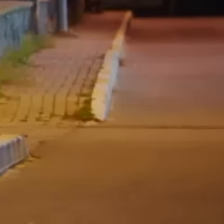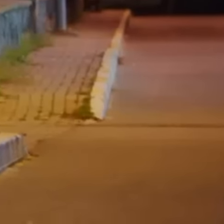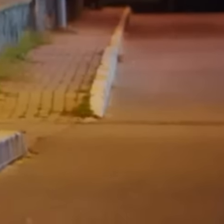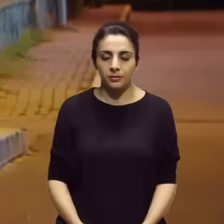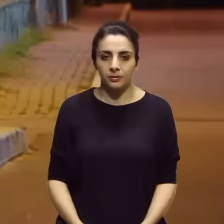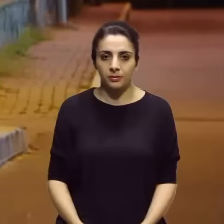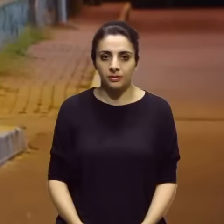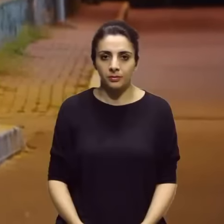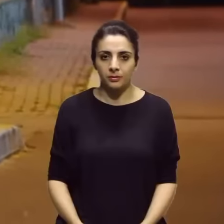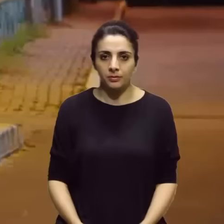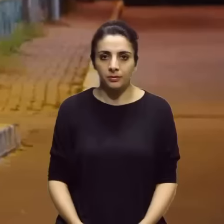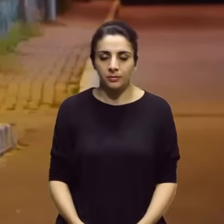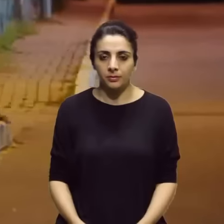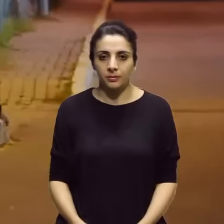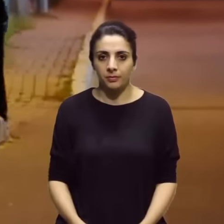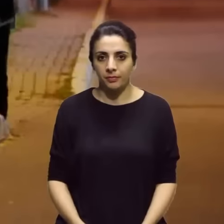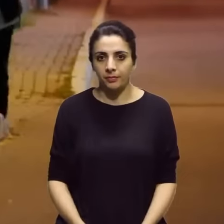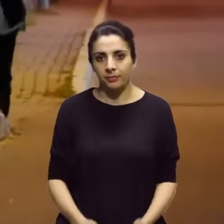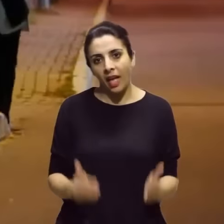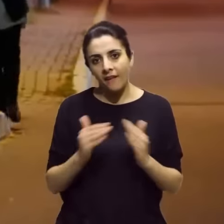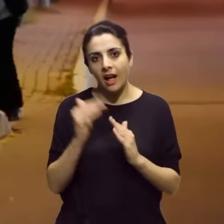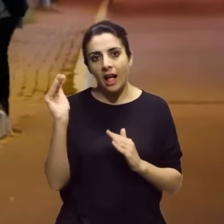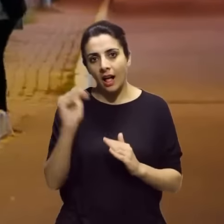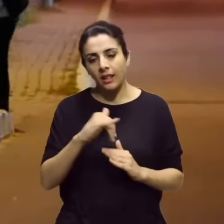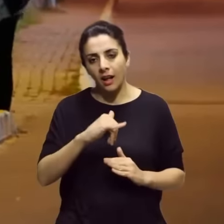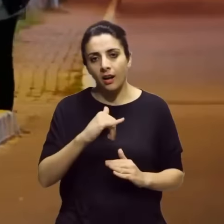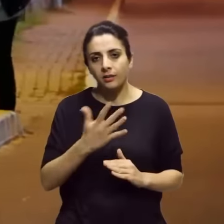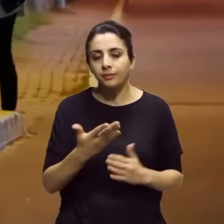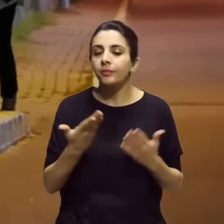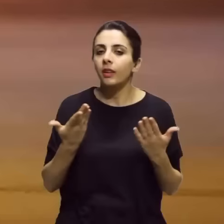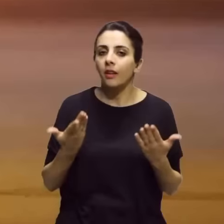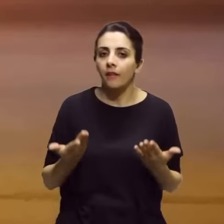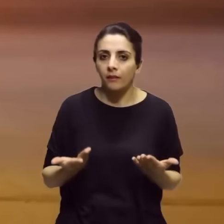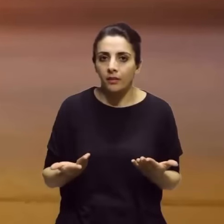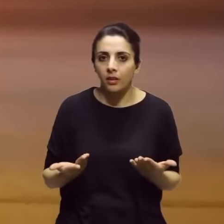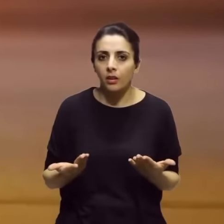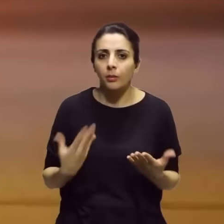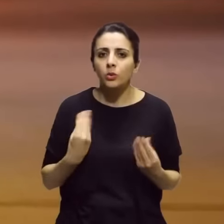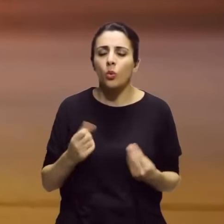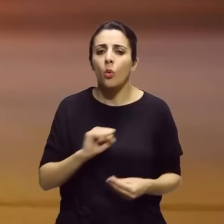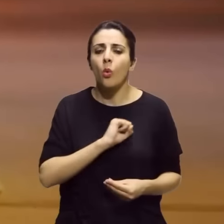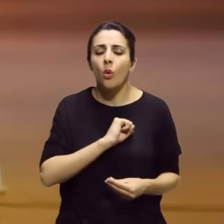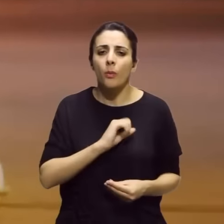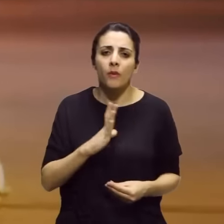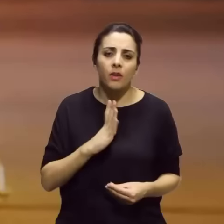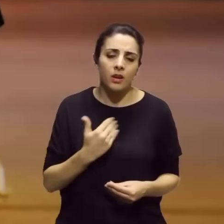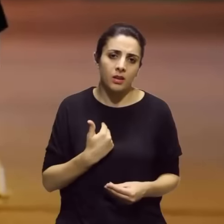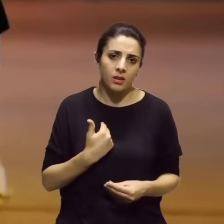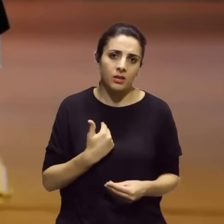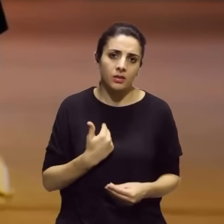Tolga ile Zeyno sokakta. Eve geldik sayılır. Evet. Ya ama ben çok korkuyorum Tolga.